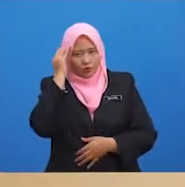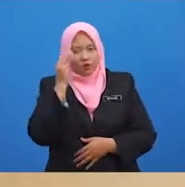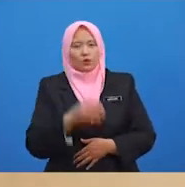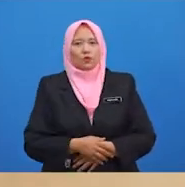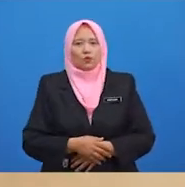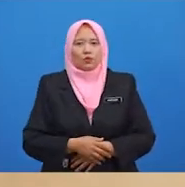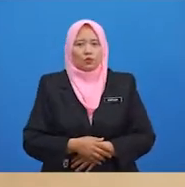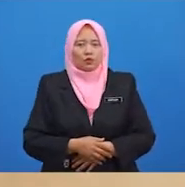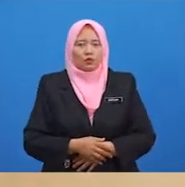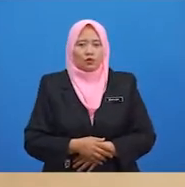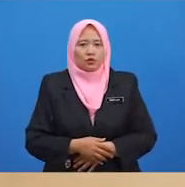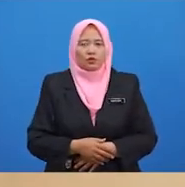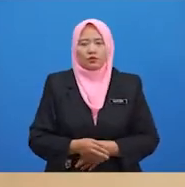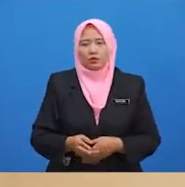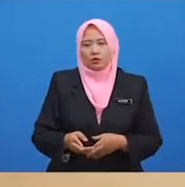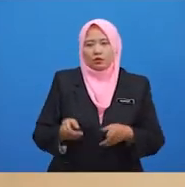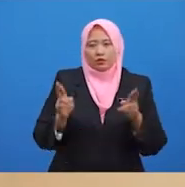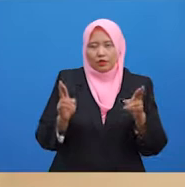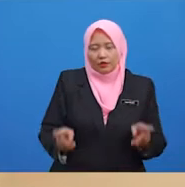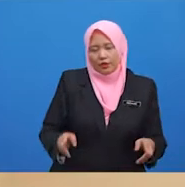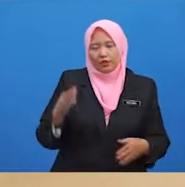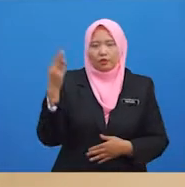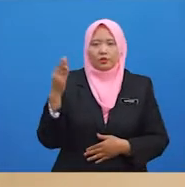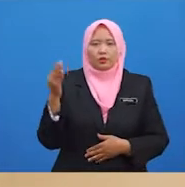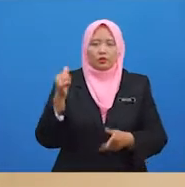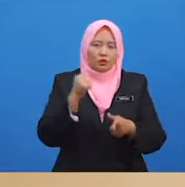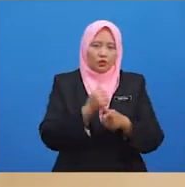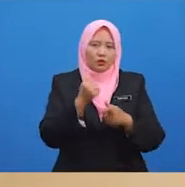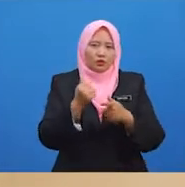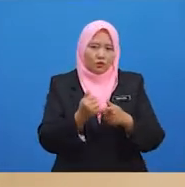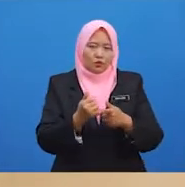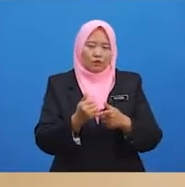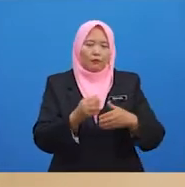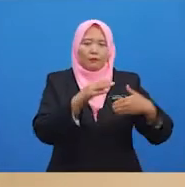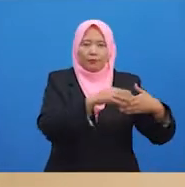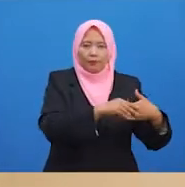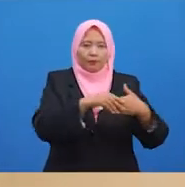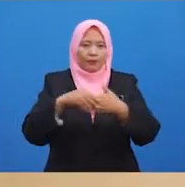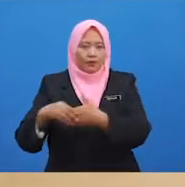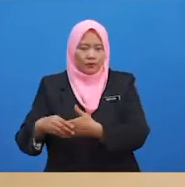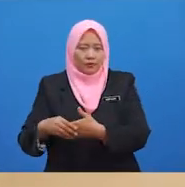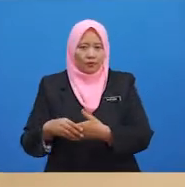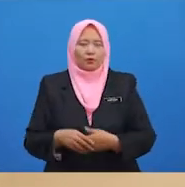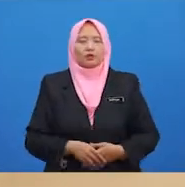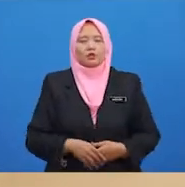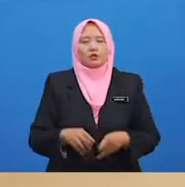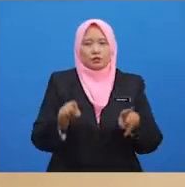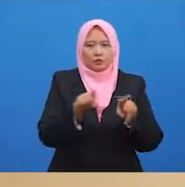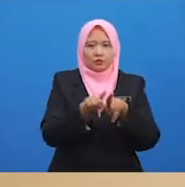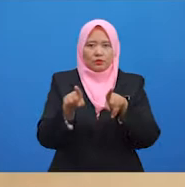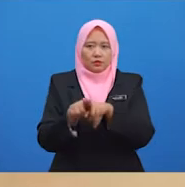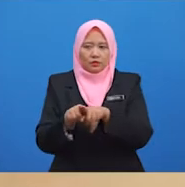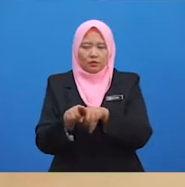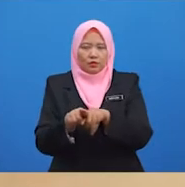ada pemimpin mahupun rakyat biasa, kita haruslah bersatu padu dalam mempertahankan hak dan